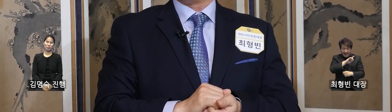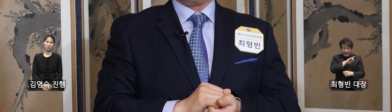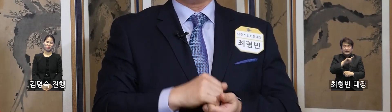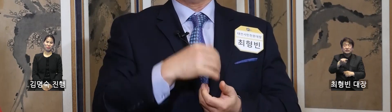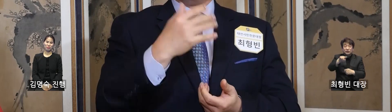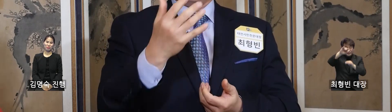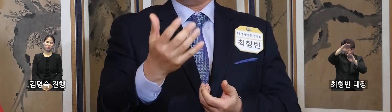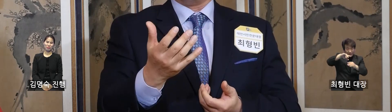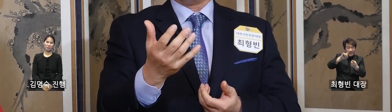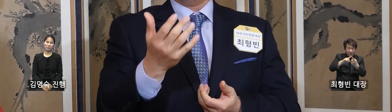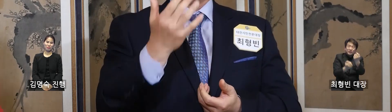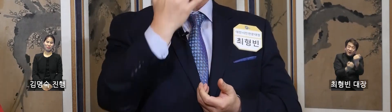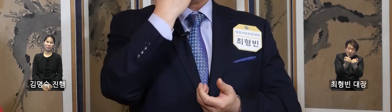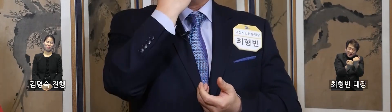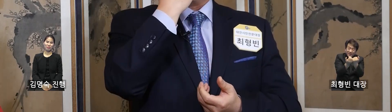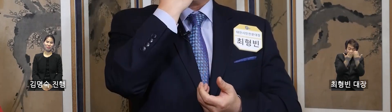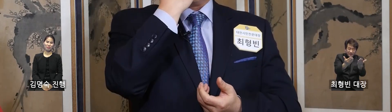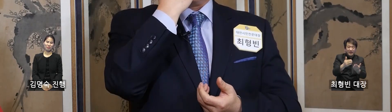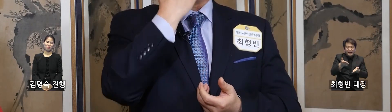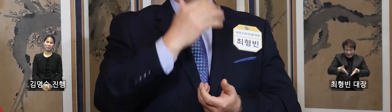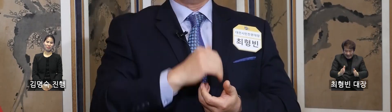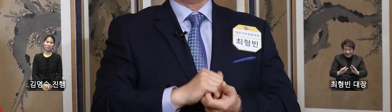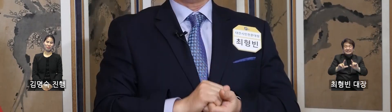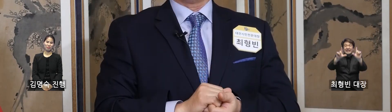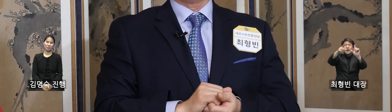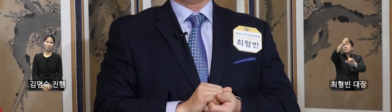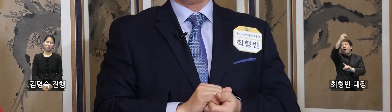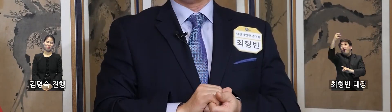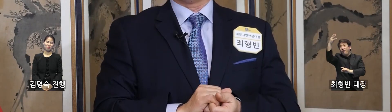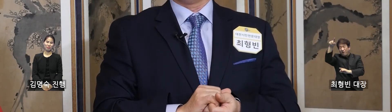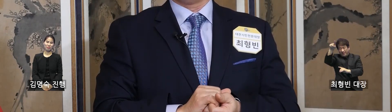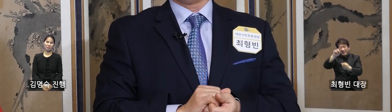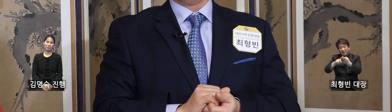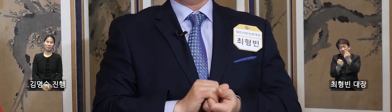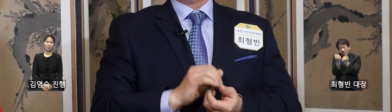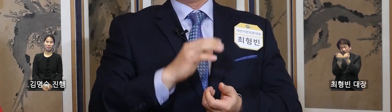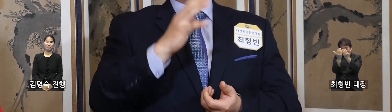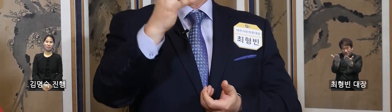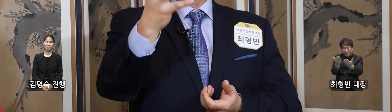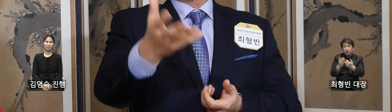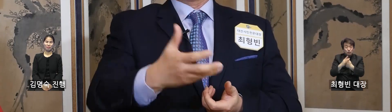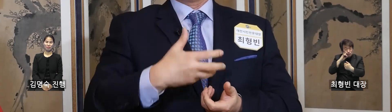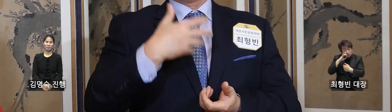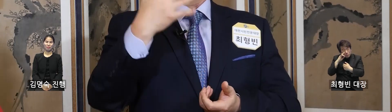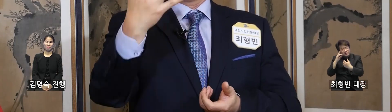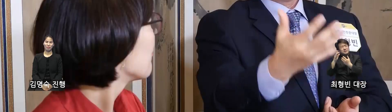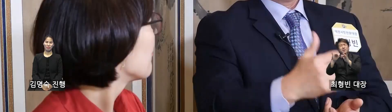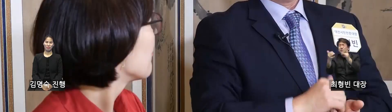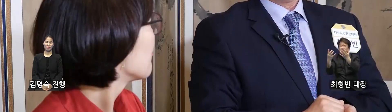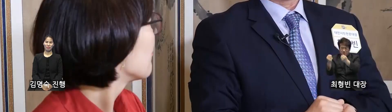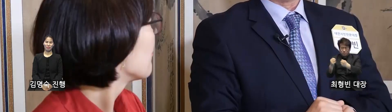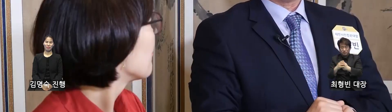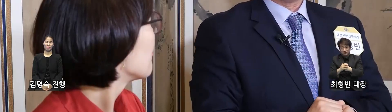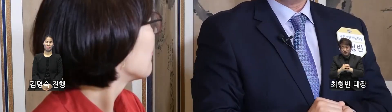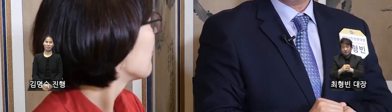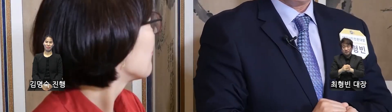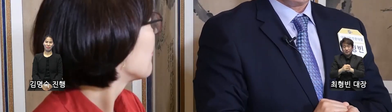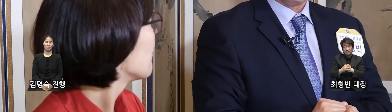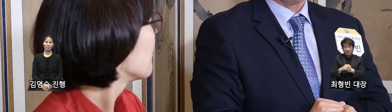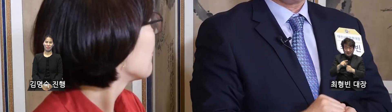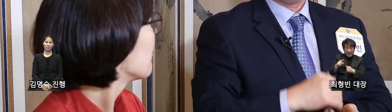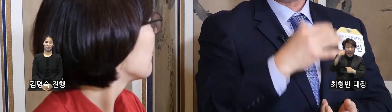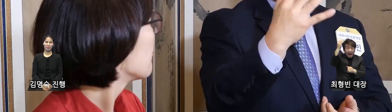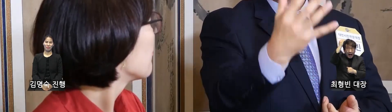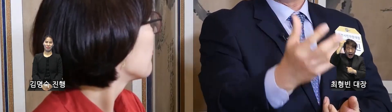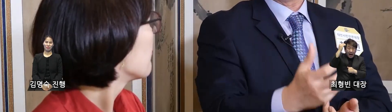되겠지 그 탄생 별자리입니다 그 탄생 결제를 궁금해 하시는 분들이 많은데 예 탄생 * 자리는 이제 우리 동양에서 이래